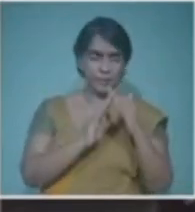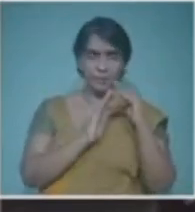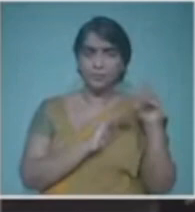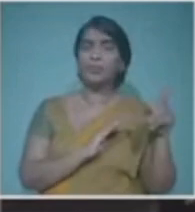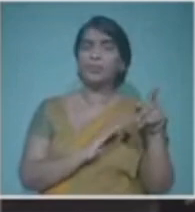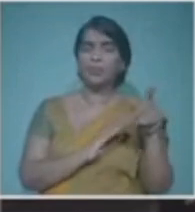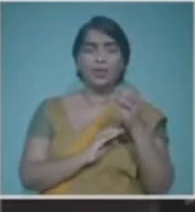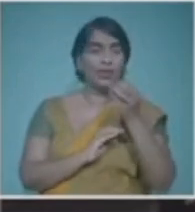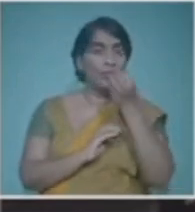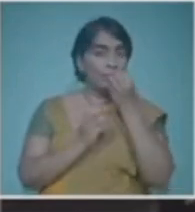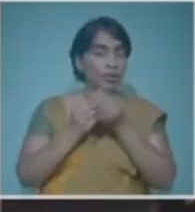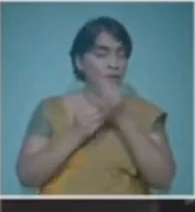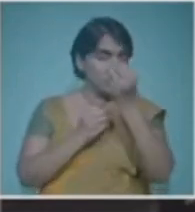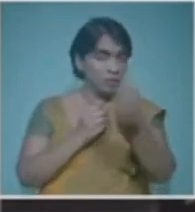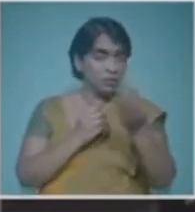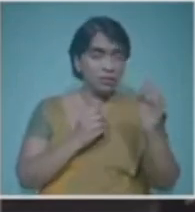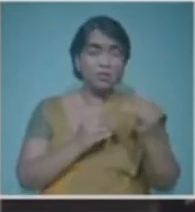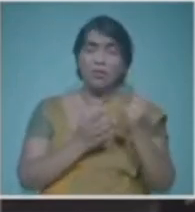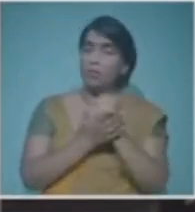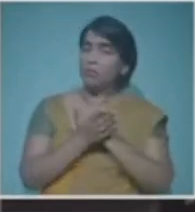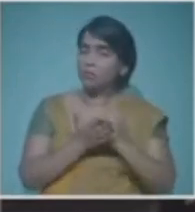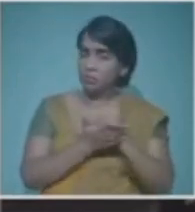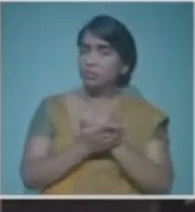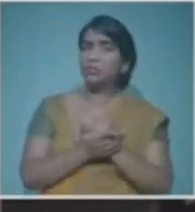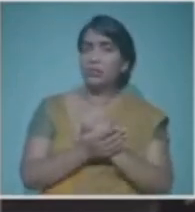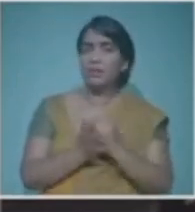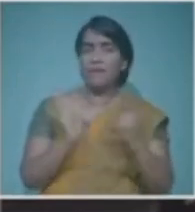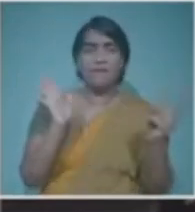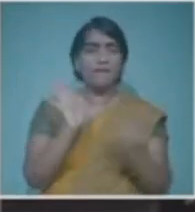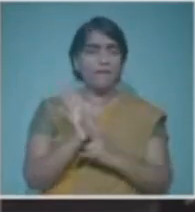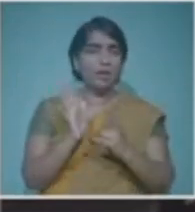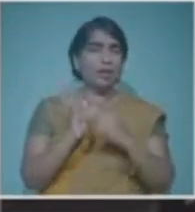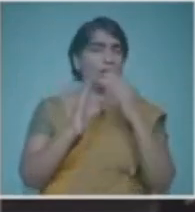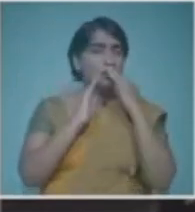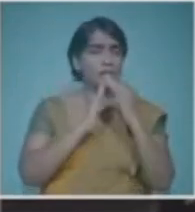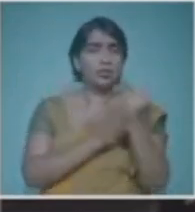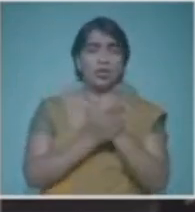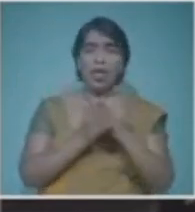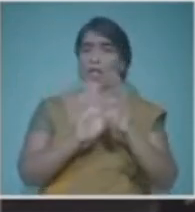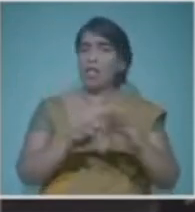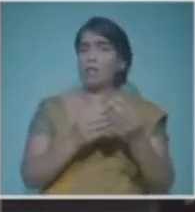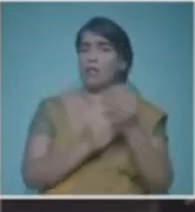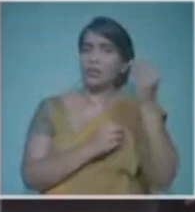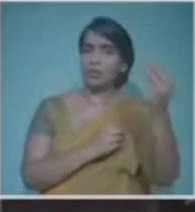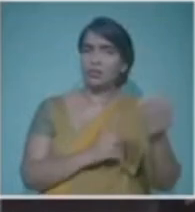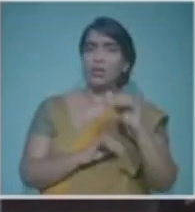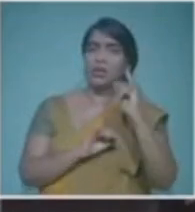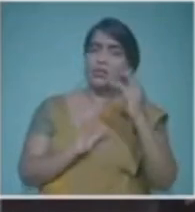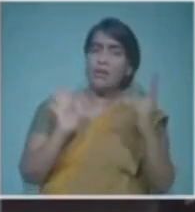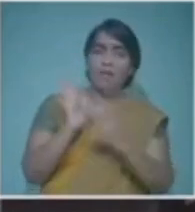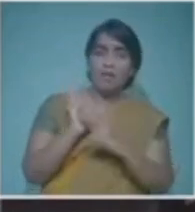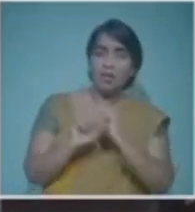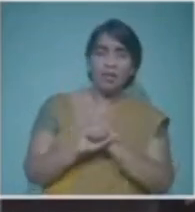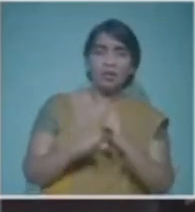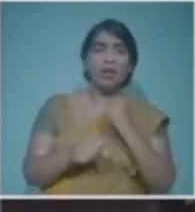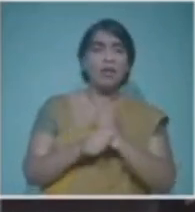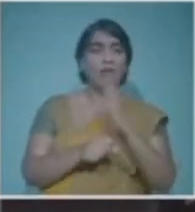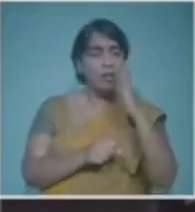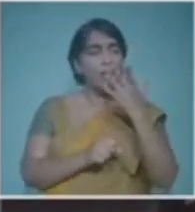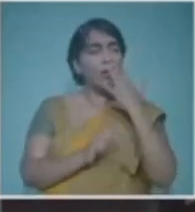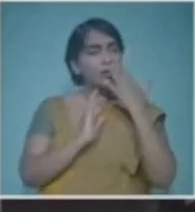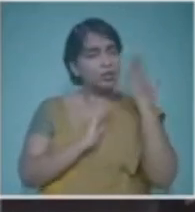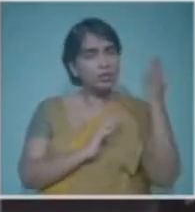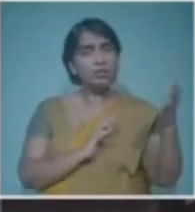දිව ආහාර වේලා ලබා සම්පූර්ණ දුෂ්කර පාසලක් කියලා සම්පූර්ණ ළමයින්ට දෙනවා සමහර දුෂ්කර නැති පාසල් වලත් ගම්පහ පවා